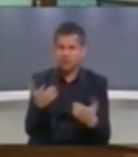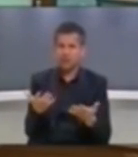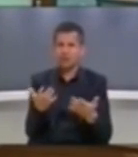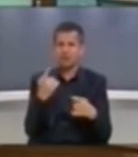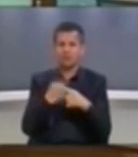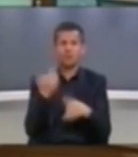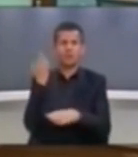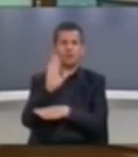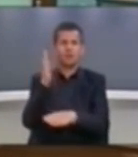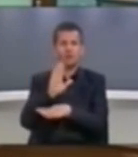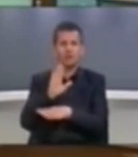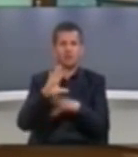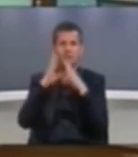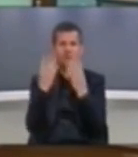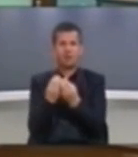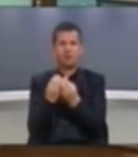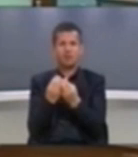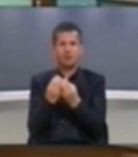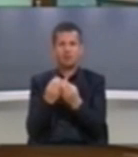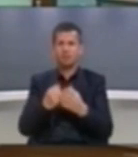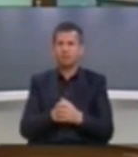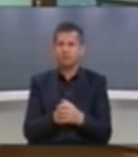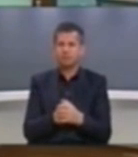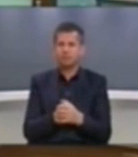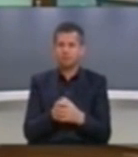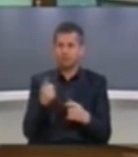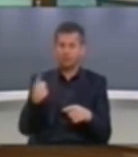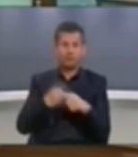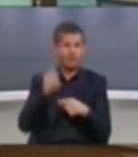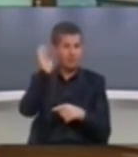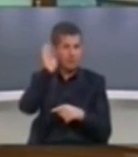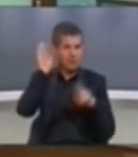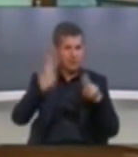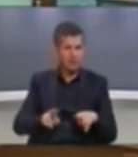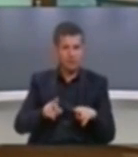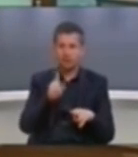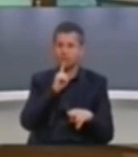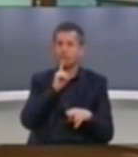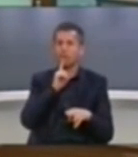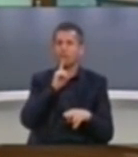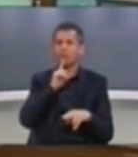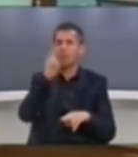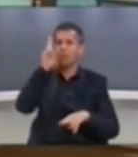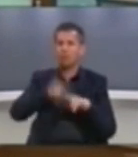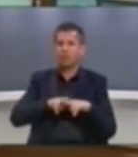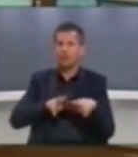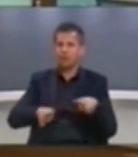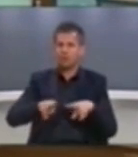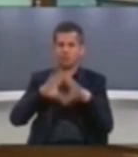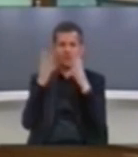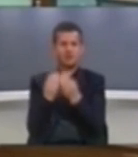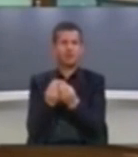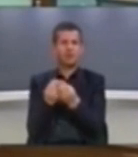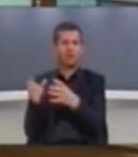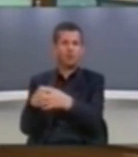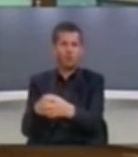nga deputetet e zaptuesve Lata dhe Remi, si ministër drejtësie që ja ka nënvendos gjyqësorin tërsisht nevojave të